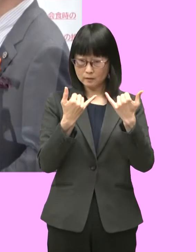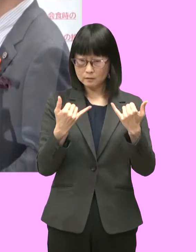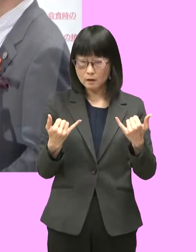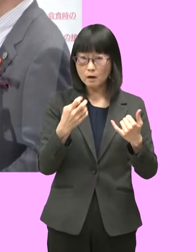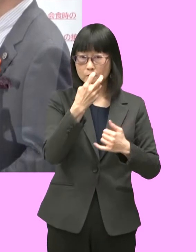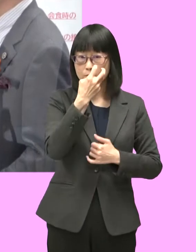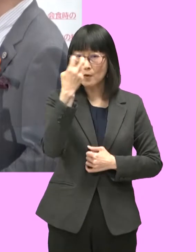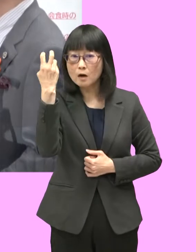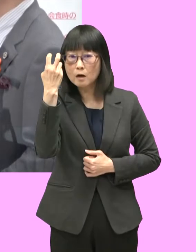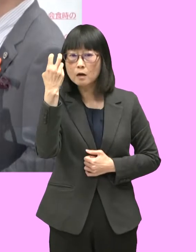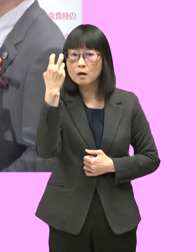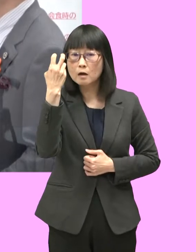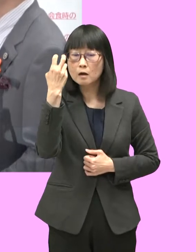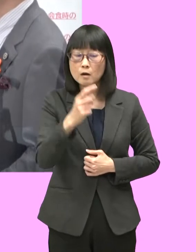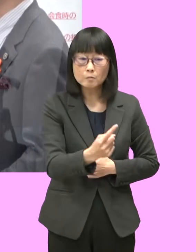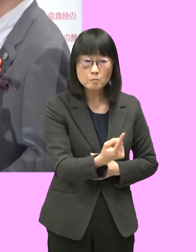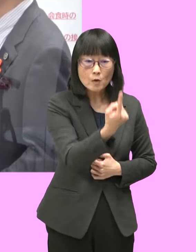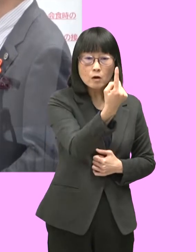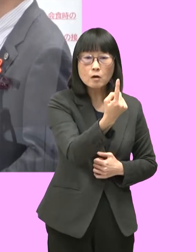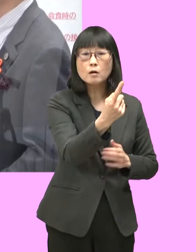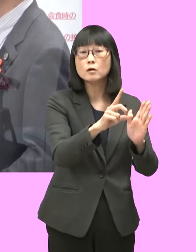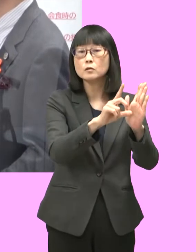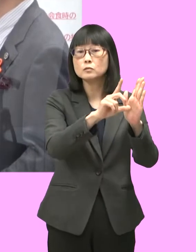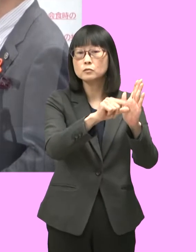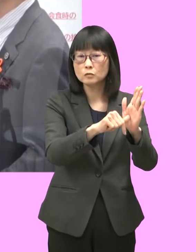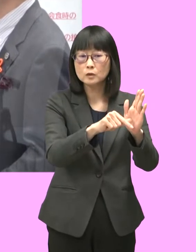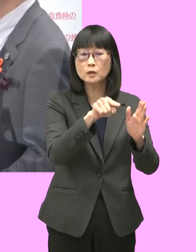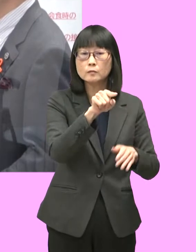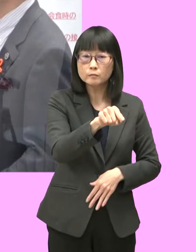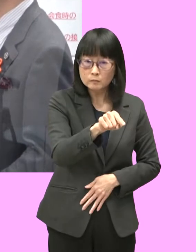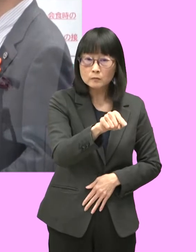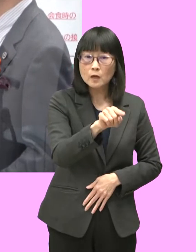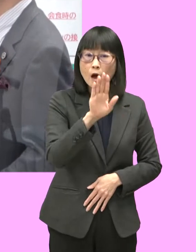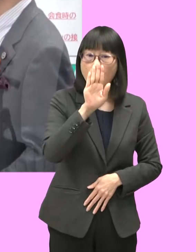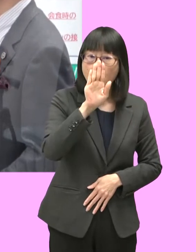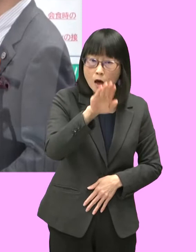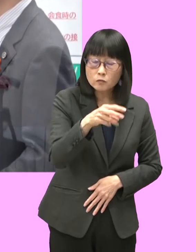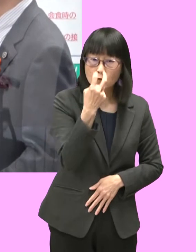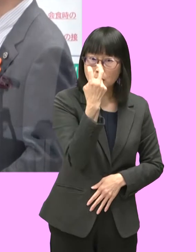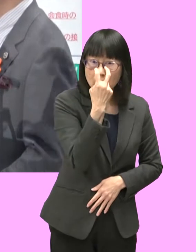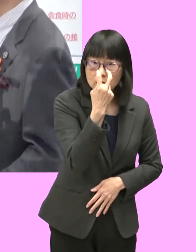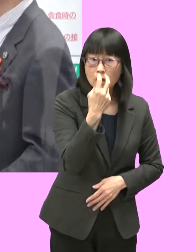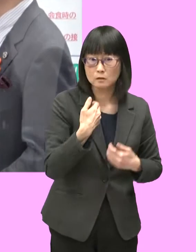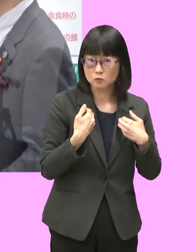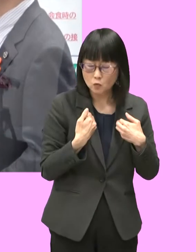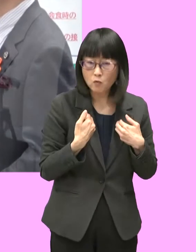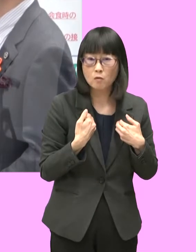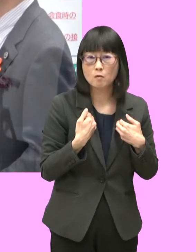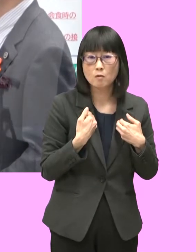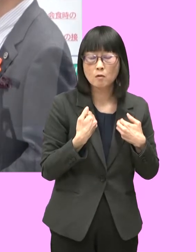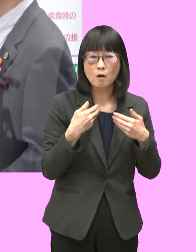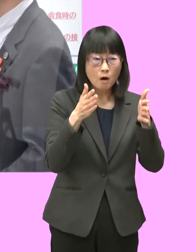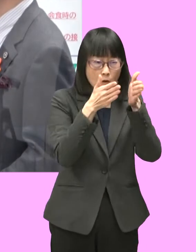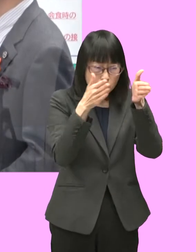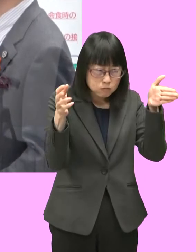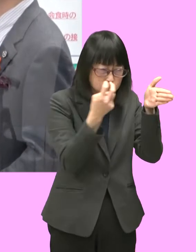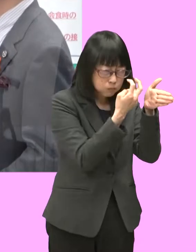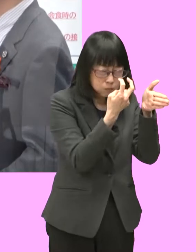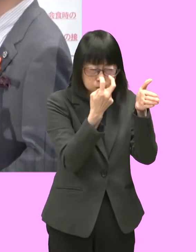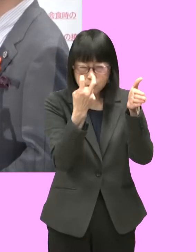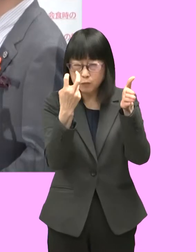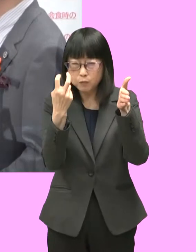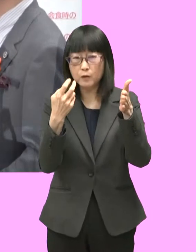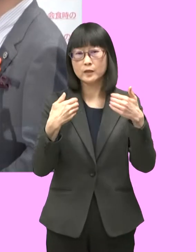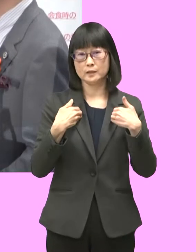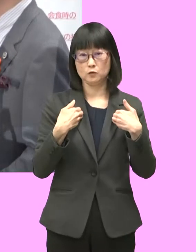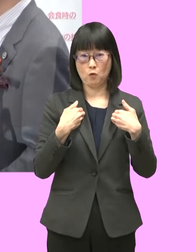見されますと、まあ、発見するためにはもうこの検査自体をですね、広くやることが必要なわけですが、あとは